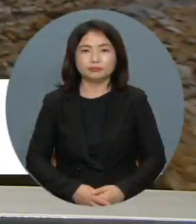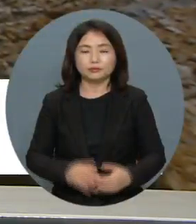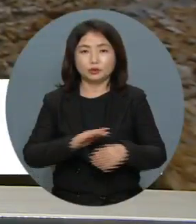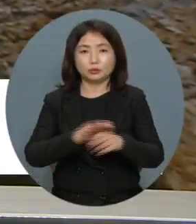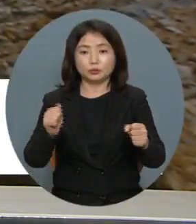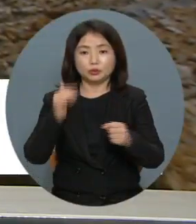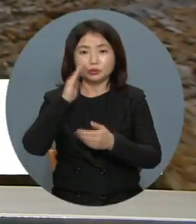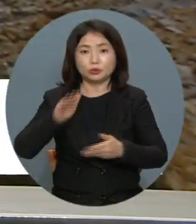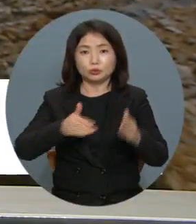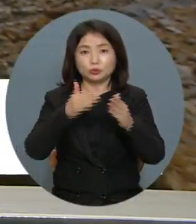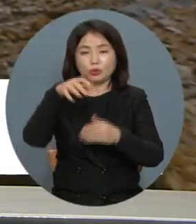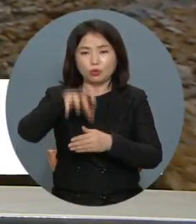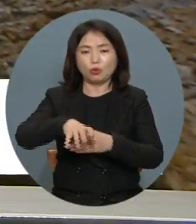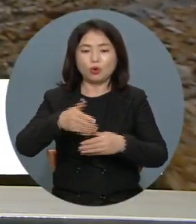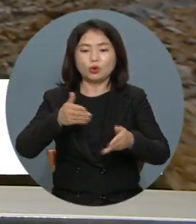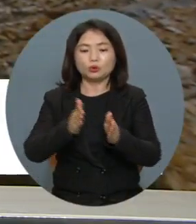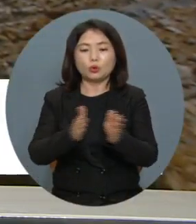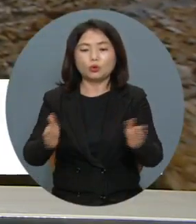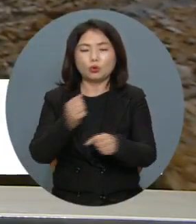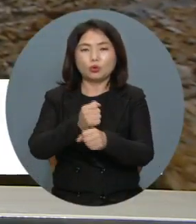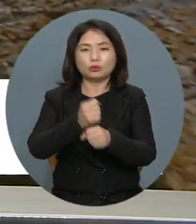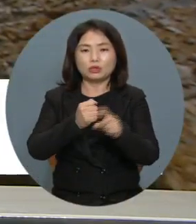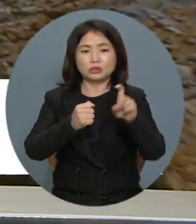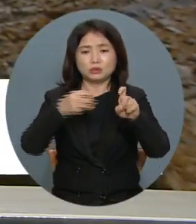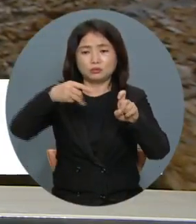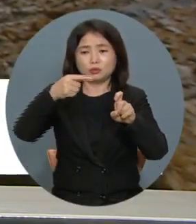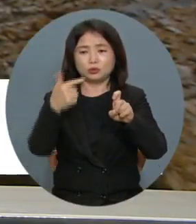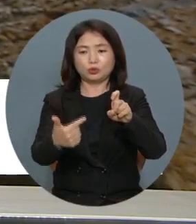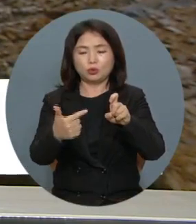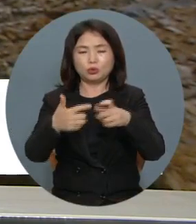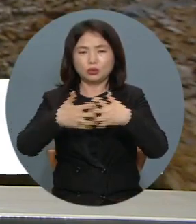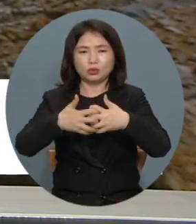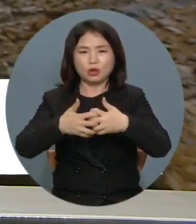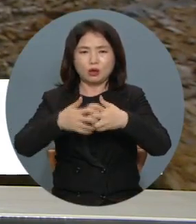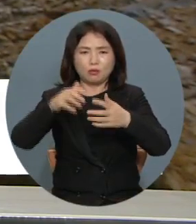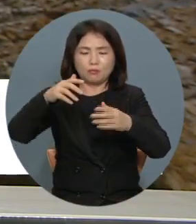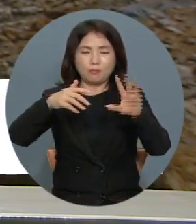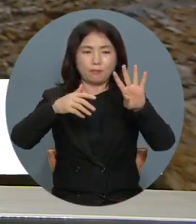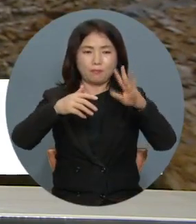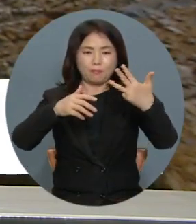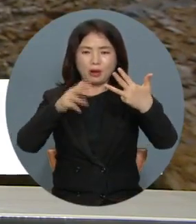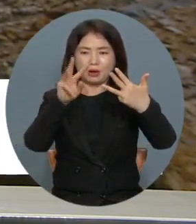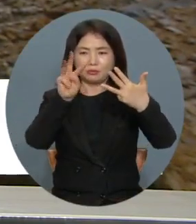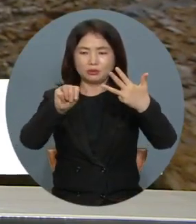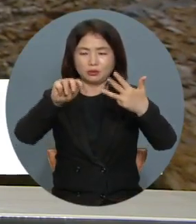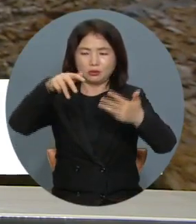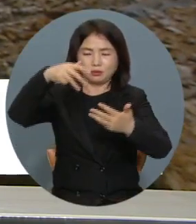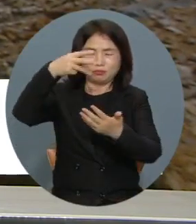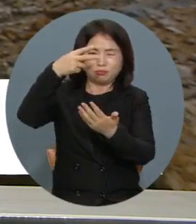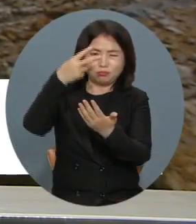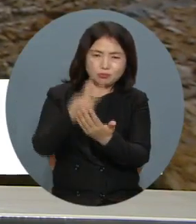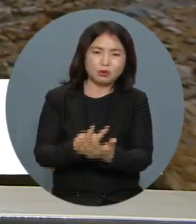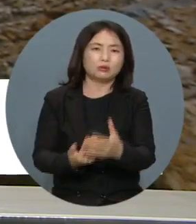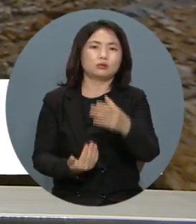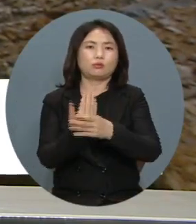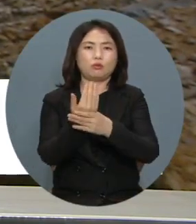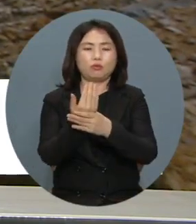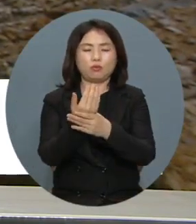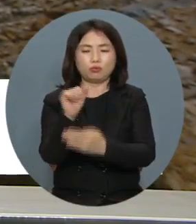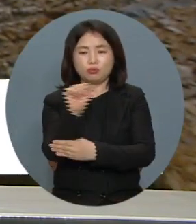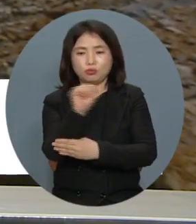경북 청도의 한 도로 공사 현장에서 10톤짜리 중장비가 8m 높이에서 추락해 뒤집히는 사고가 났습니다. 이